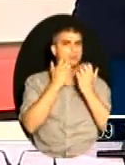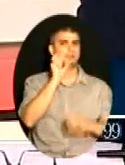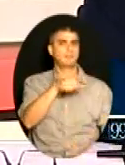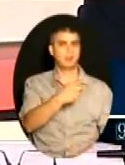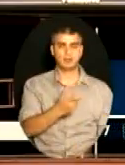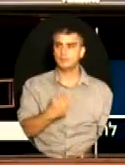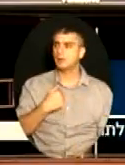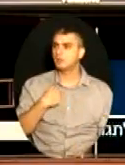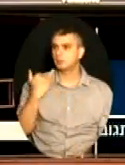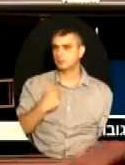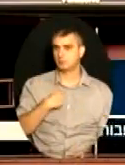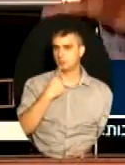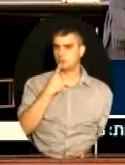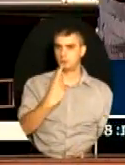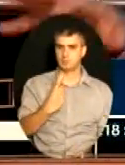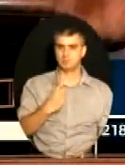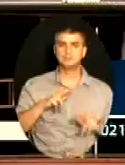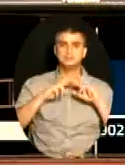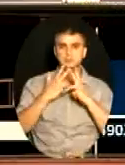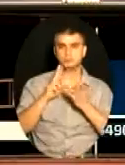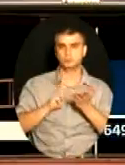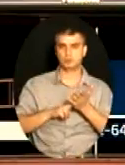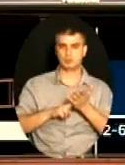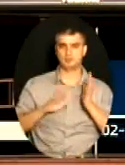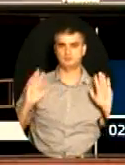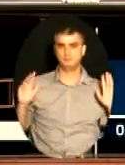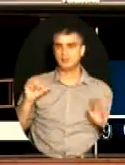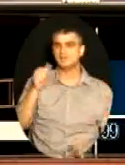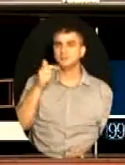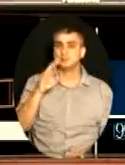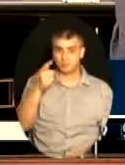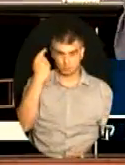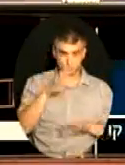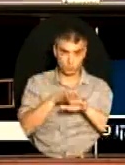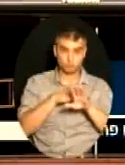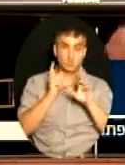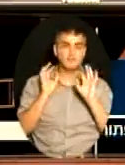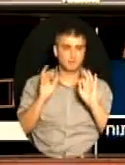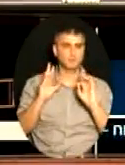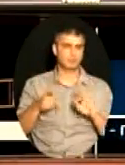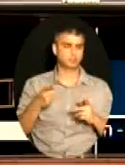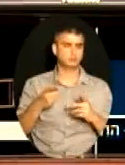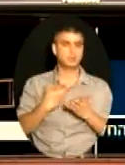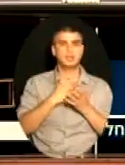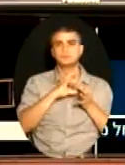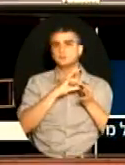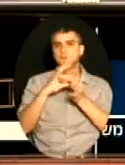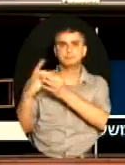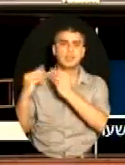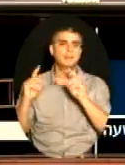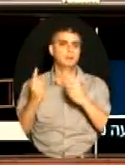עליהם. אני תמיד אומר, הציבור צודק, קודם כל. עם התחושה, ובאמת יש רצף של